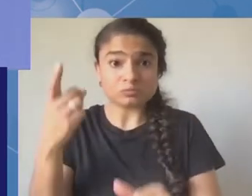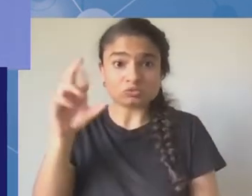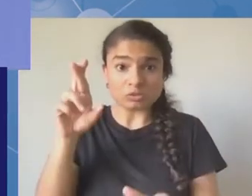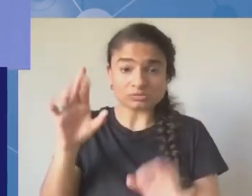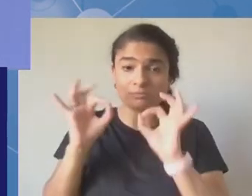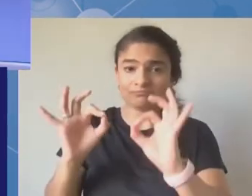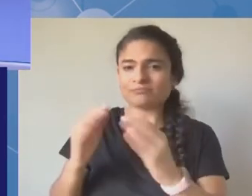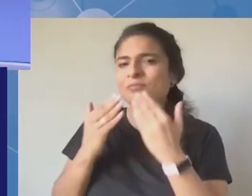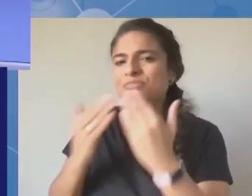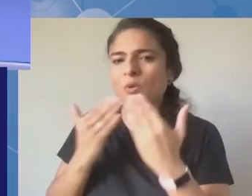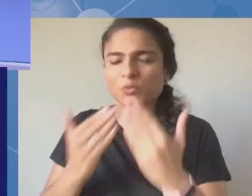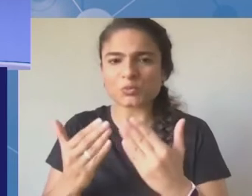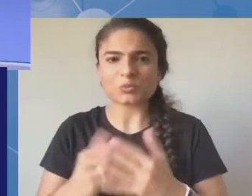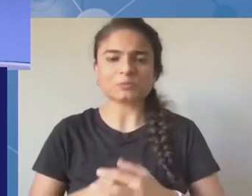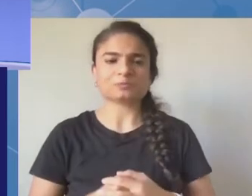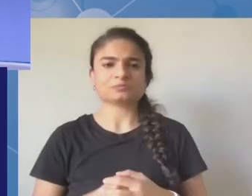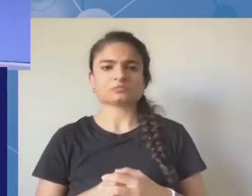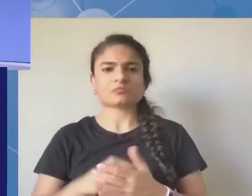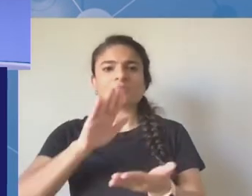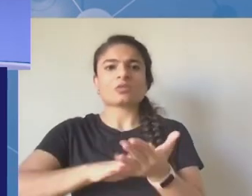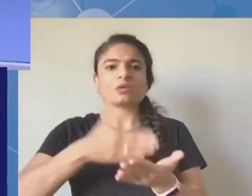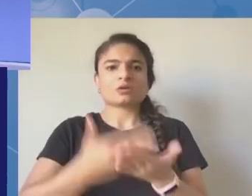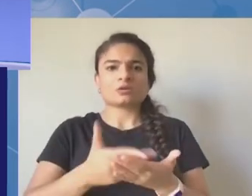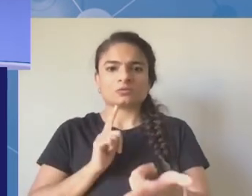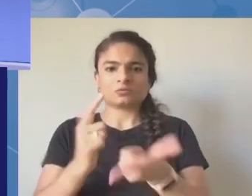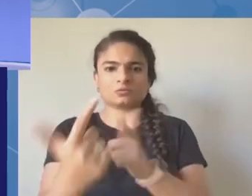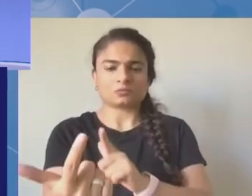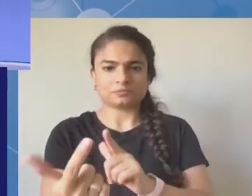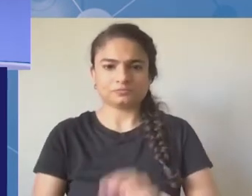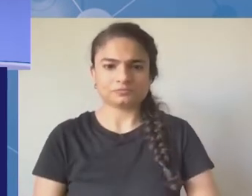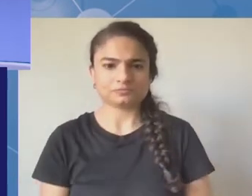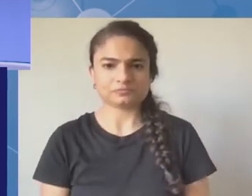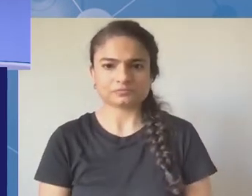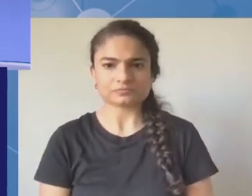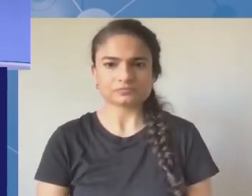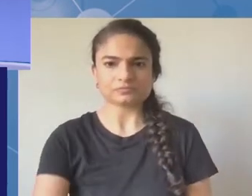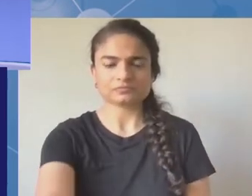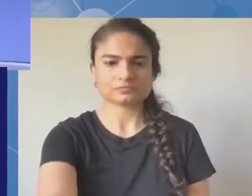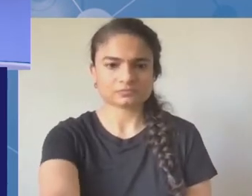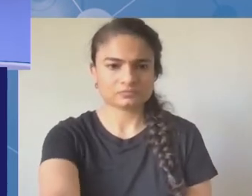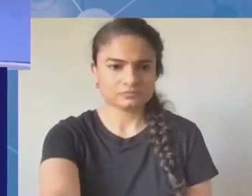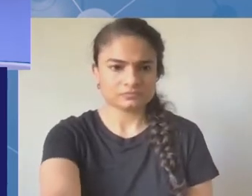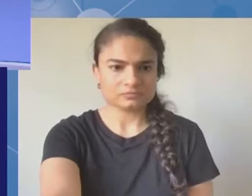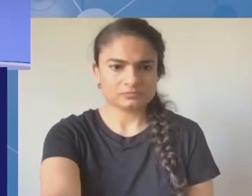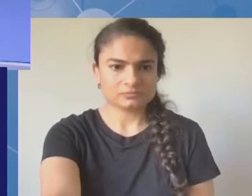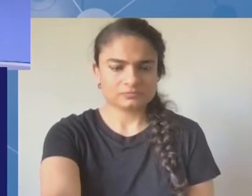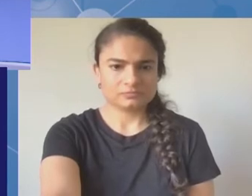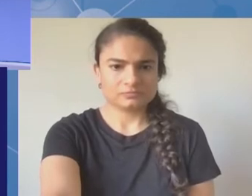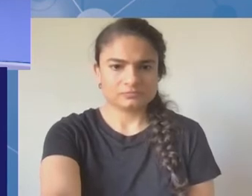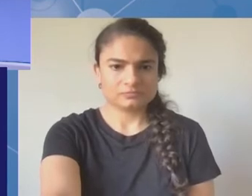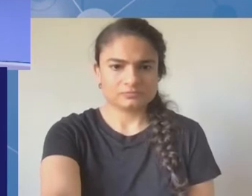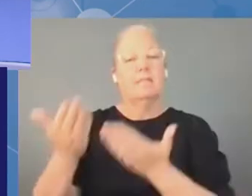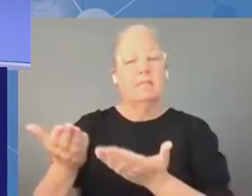شخص تالي أونلاين، نعود إلى مركز غانا